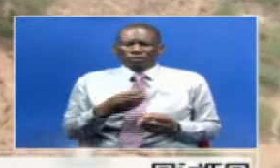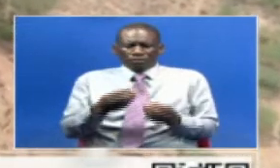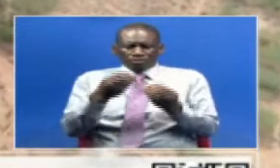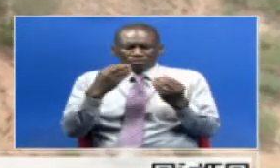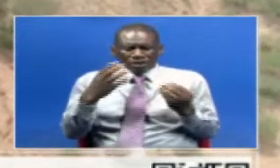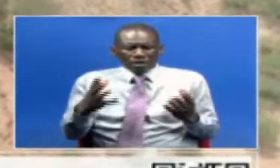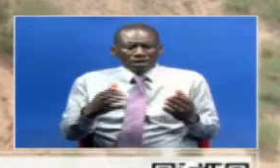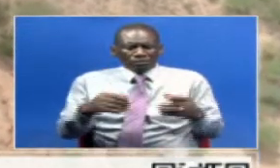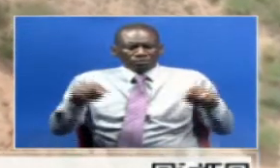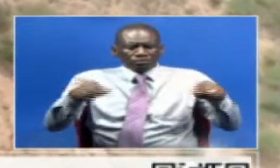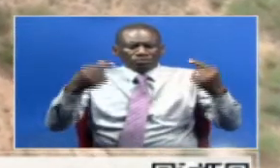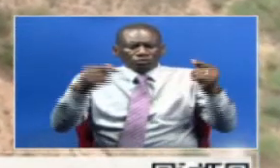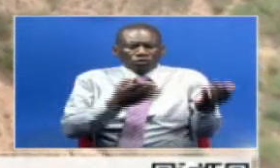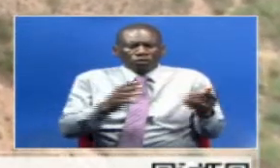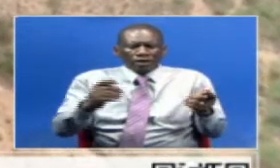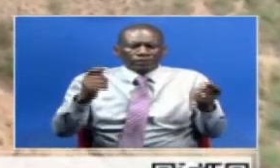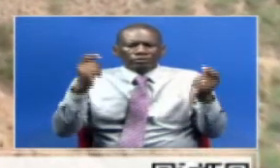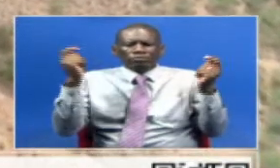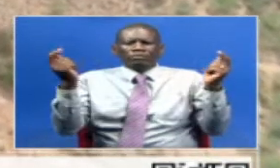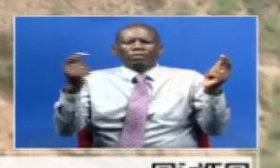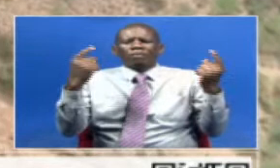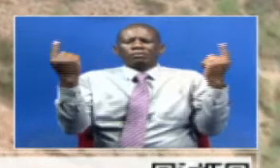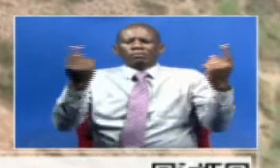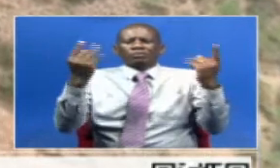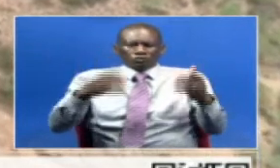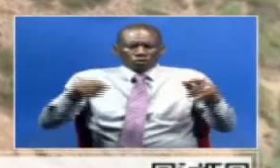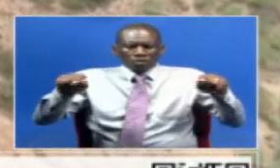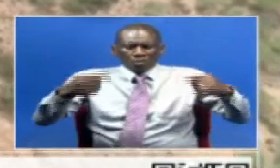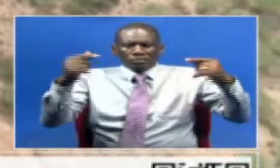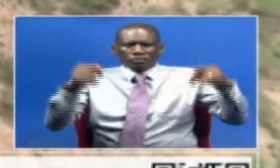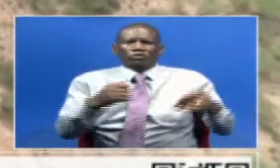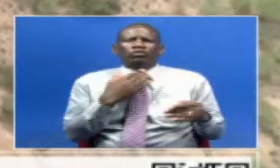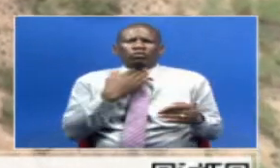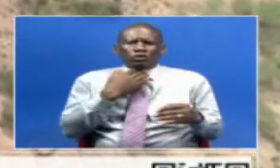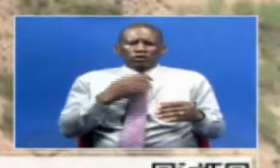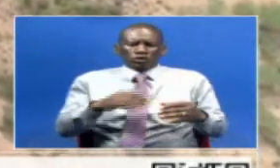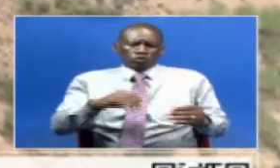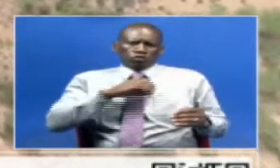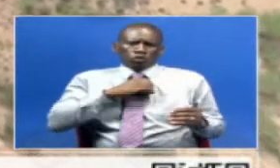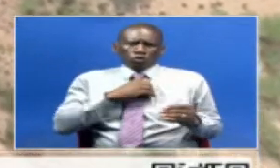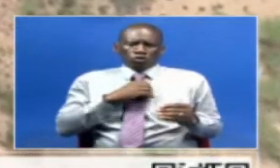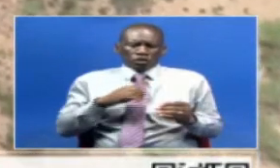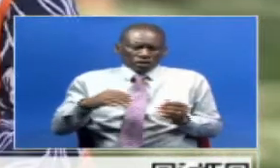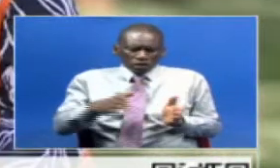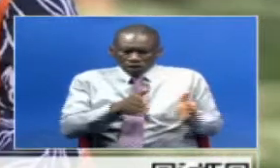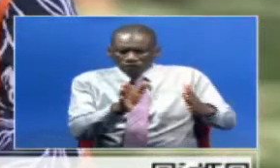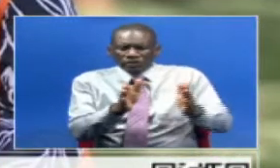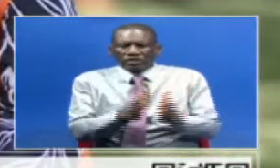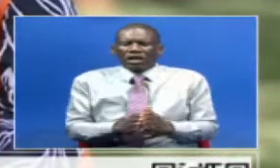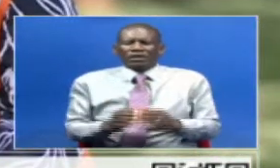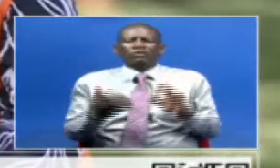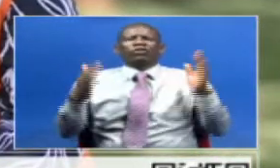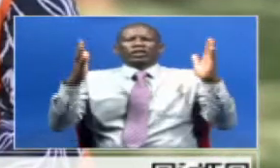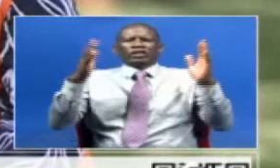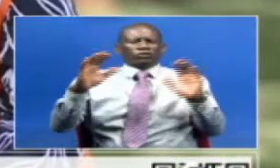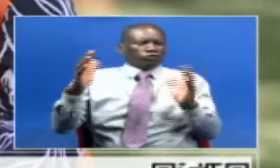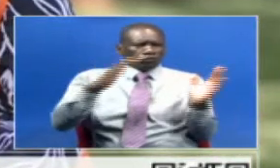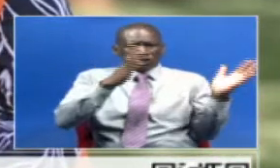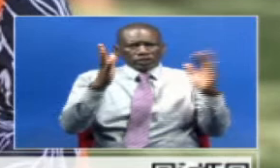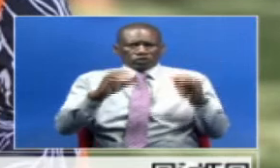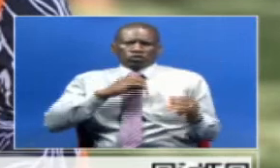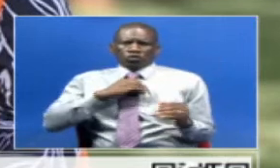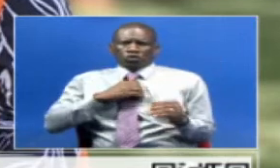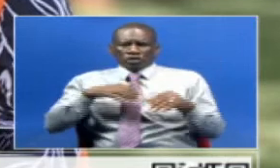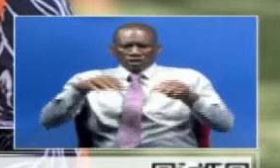jamii ambapo wafugaji upigana kwa kutaka kumiliki mito na misitu ili kulisha mifugo. This is especially the case in